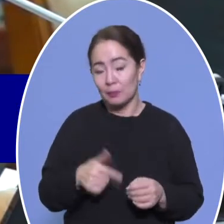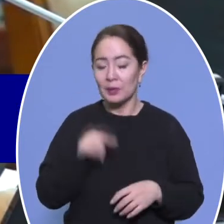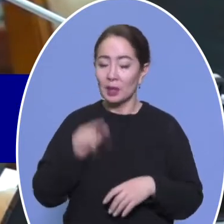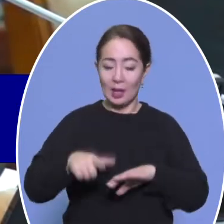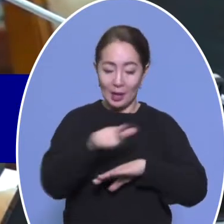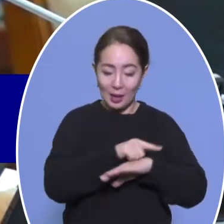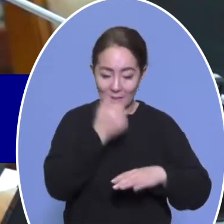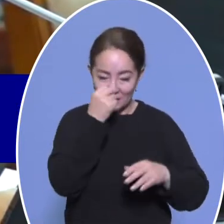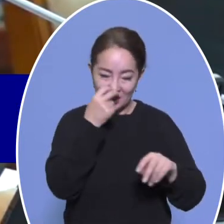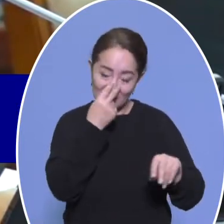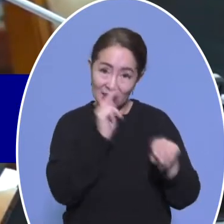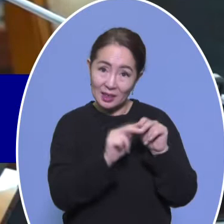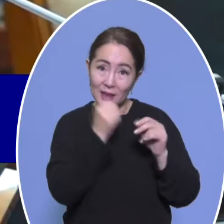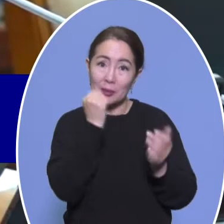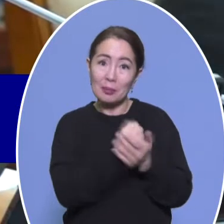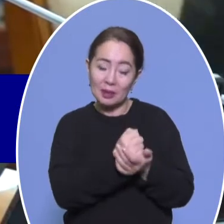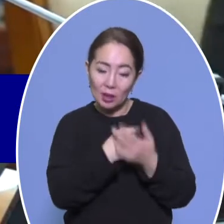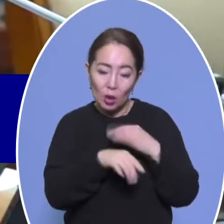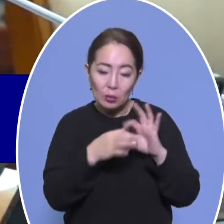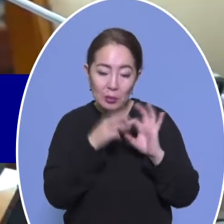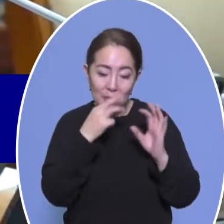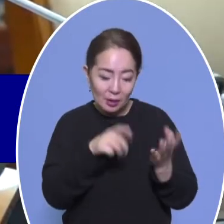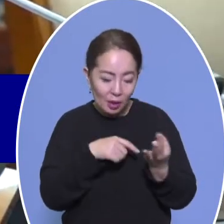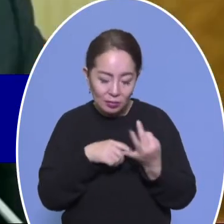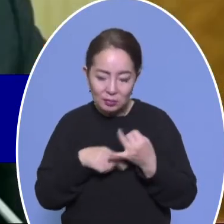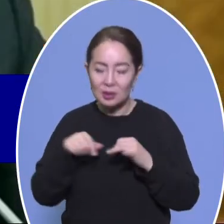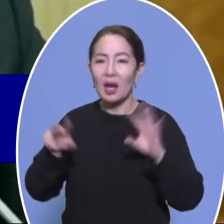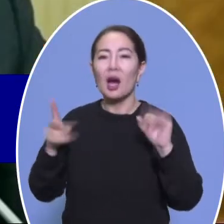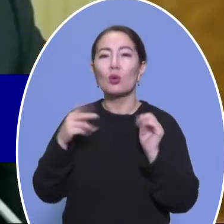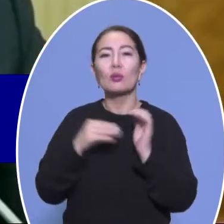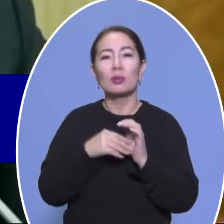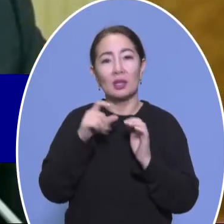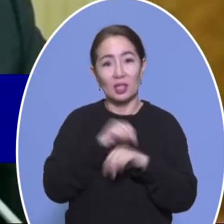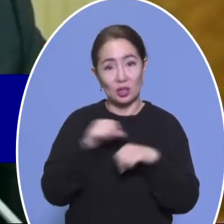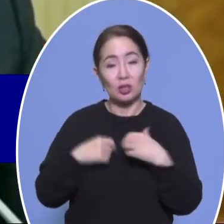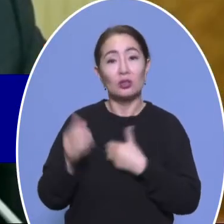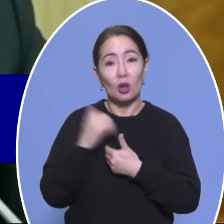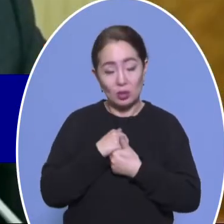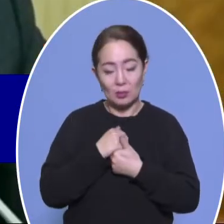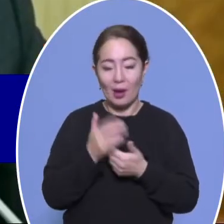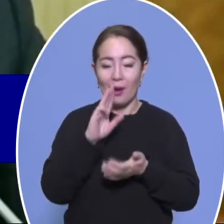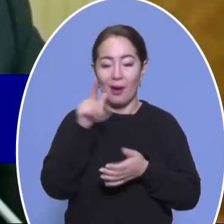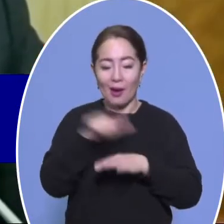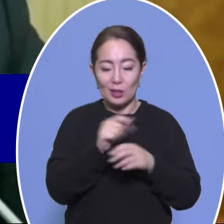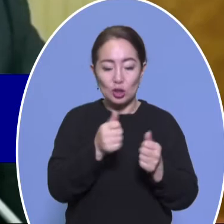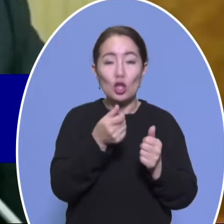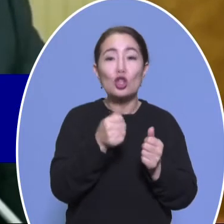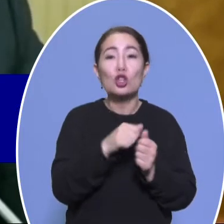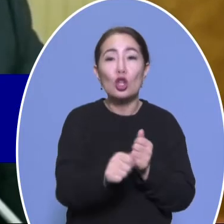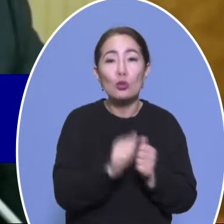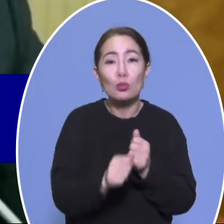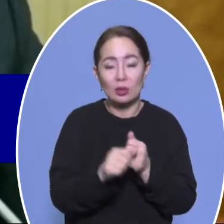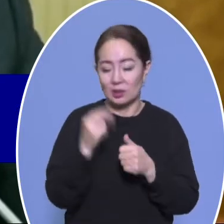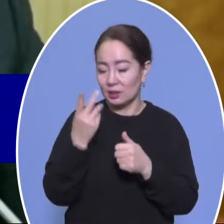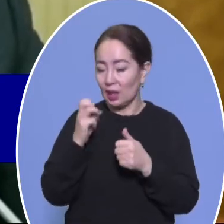За газрын хянан баталгааны бас мэдээлэл бүртгэл авдаг. За энд бол 12,000 иргэн үйлчлүүлсэн. За газрын төлбөр татвараа мөн